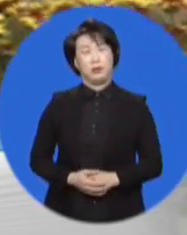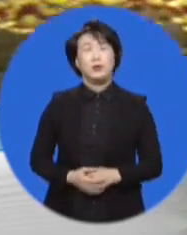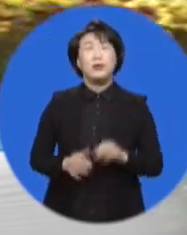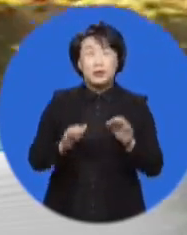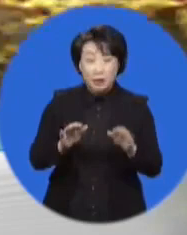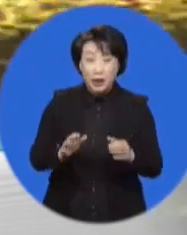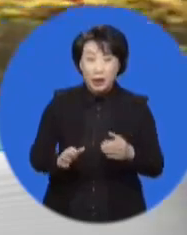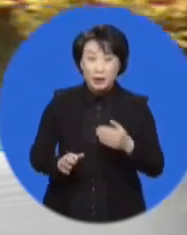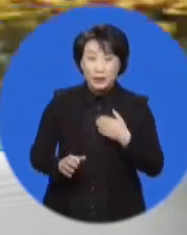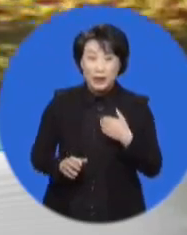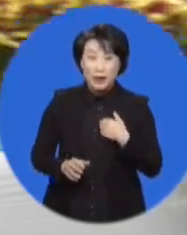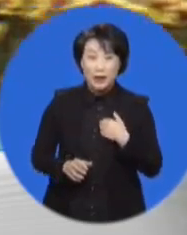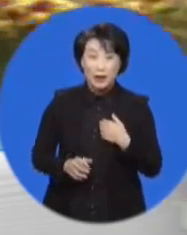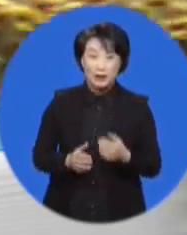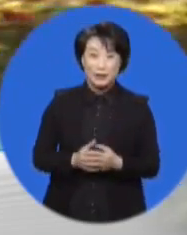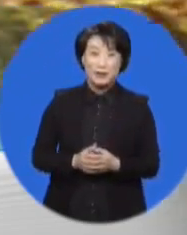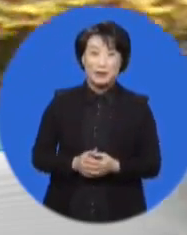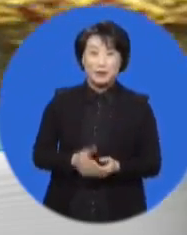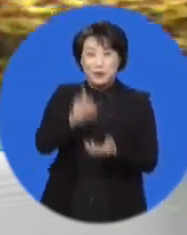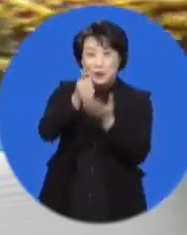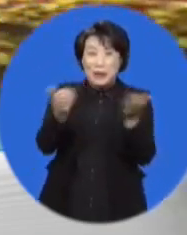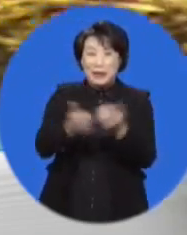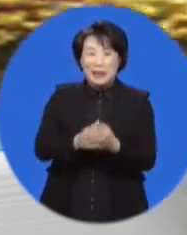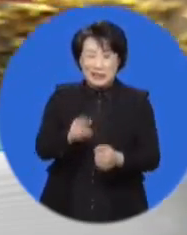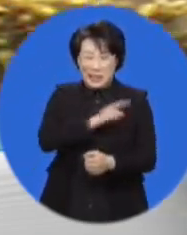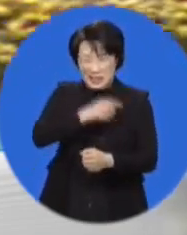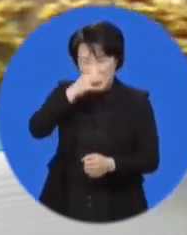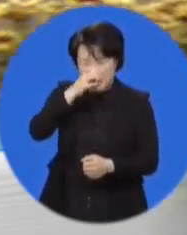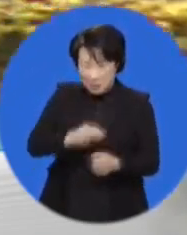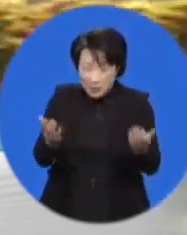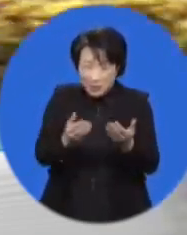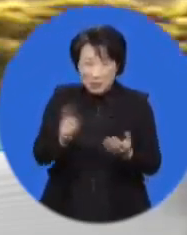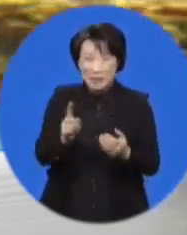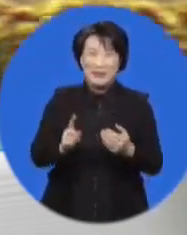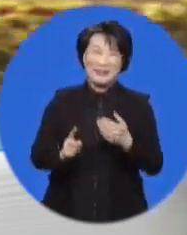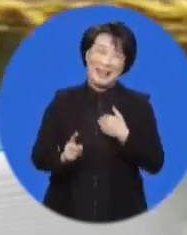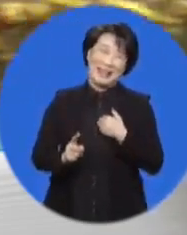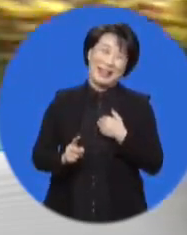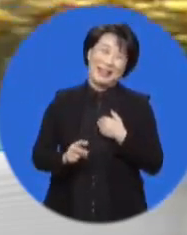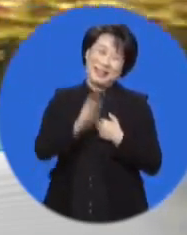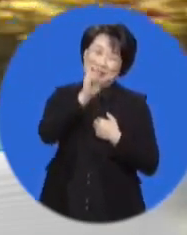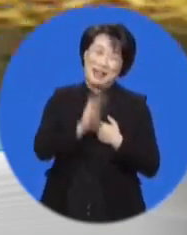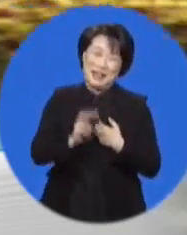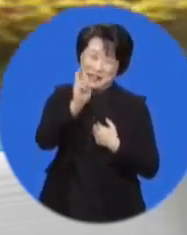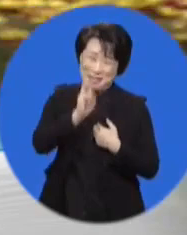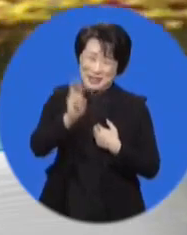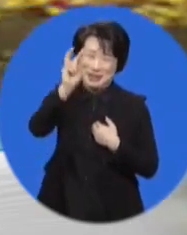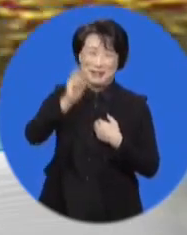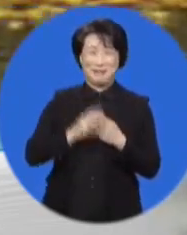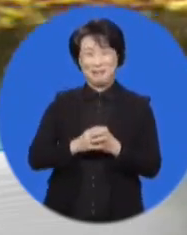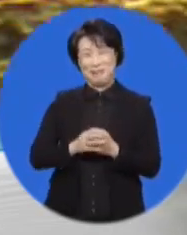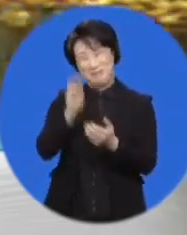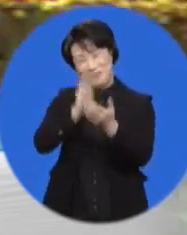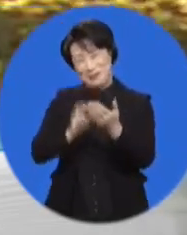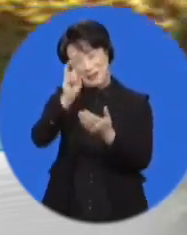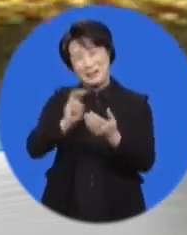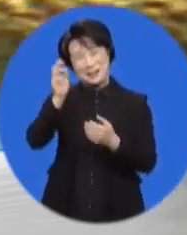내가 주님 일 중에 제일 힘든 일이 찬양이었어. 찬양.